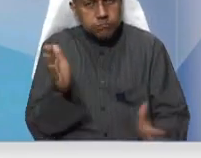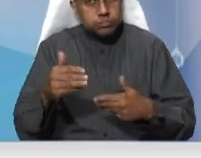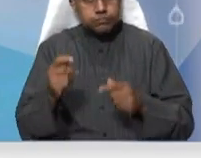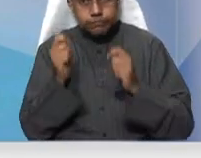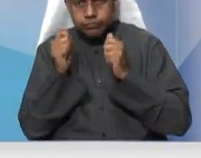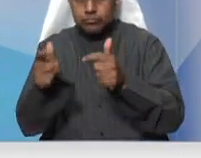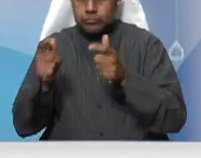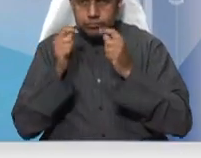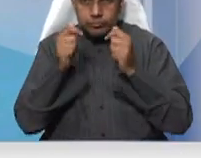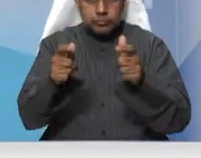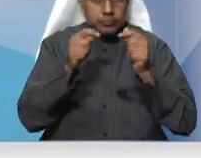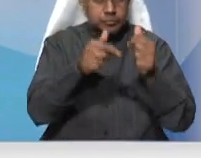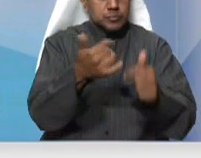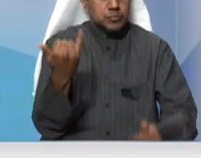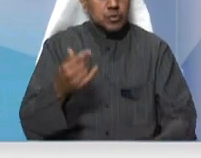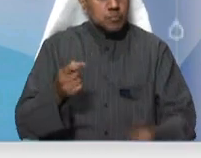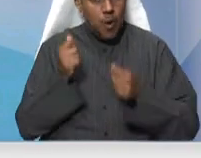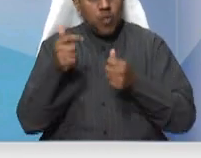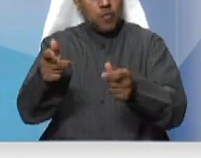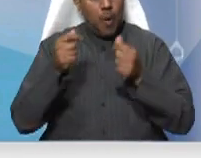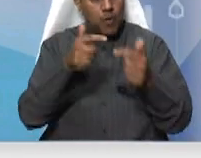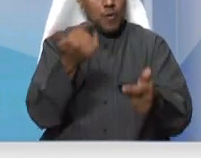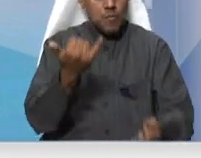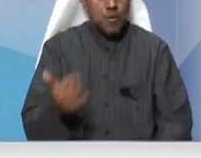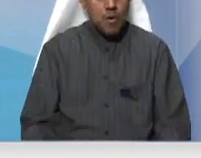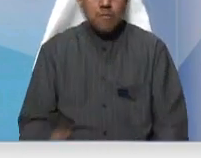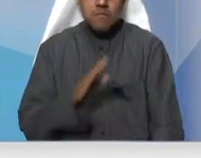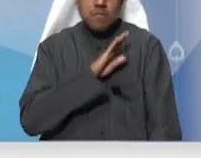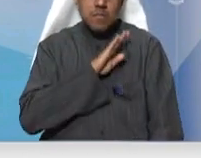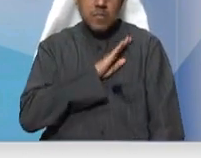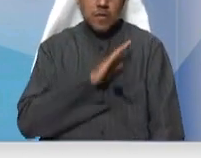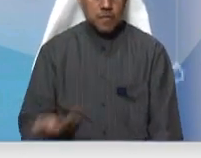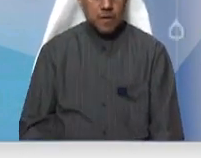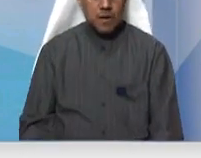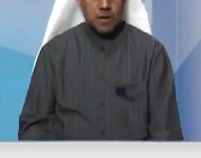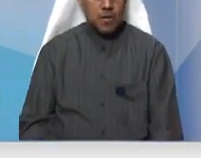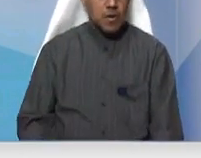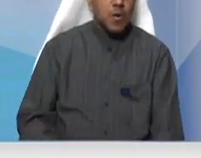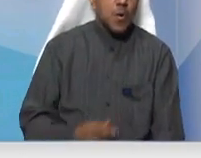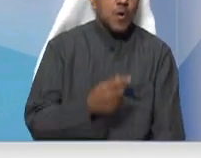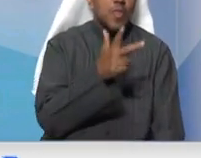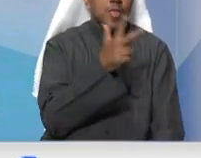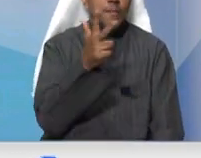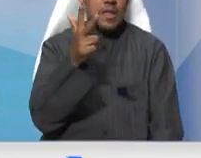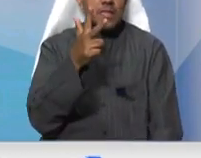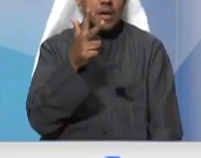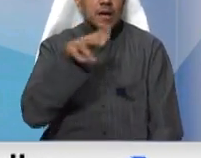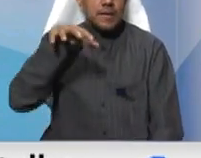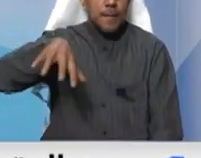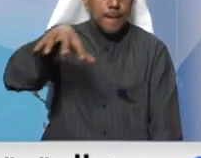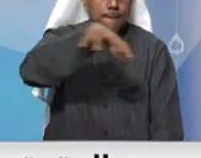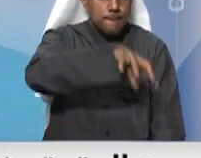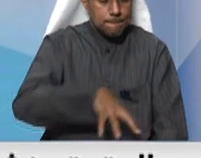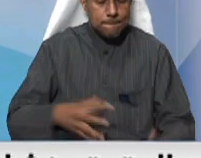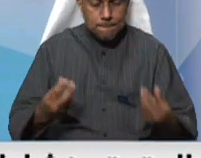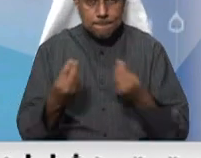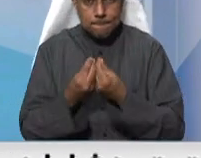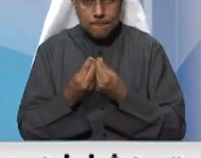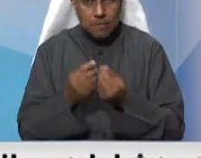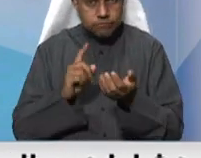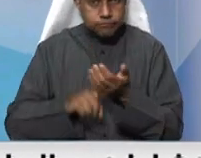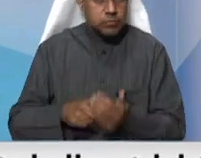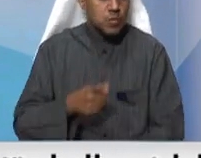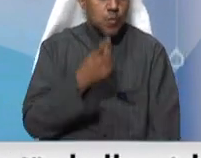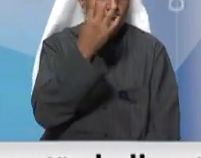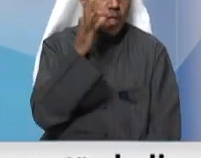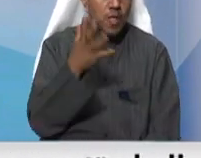إلى مستويات مقبولة. 18 دولة من أصل 31 دولة في الحلف أنفقت 2% أو ما